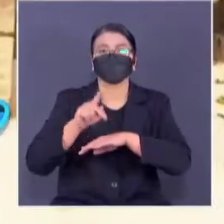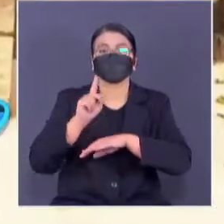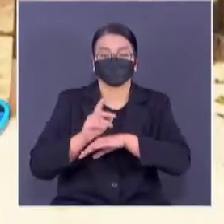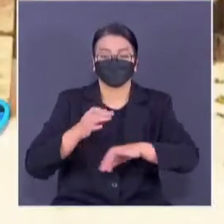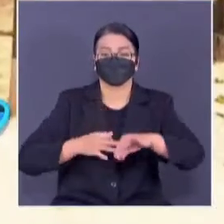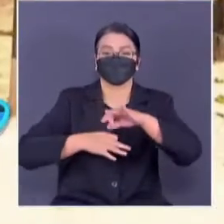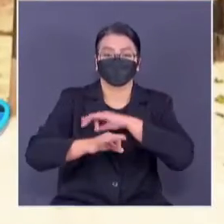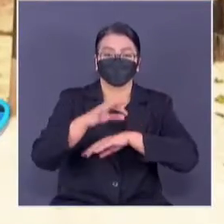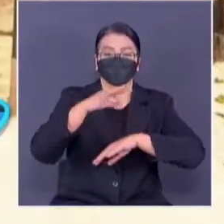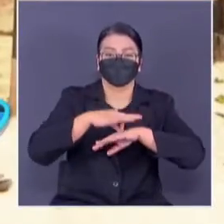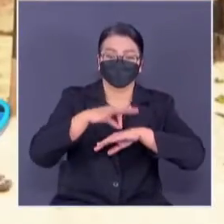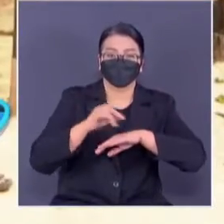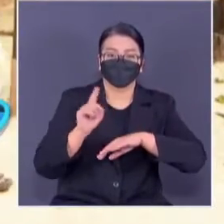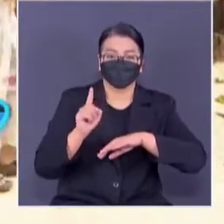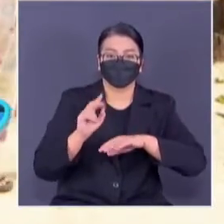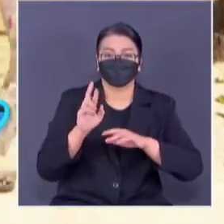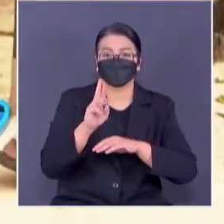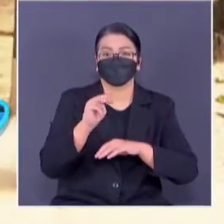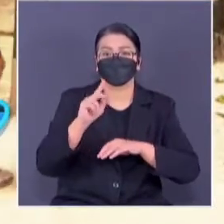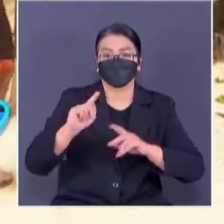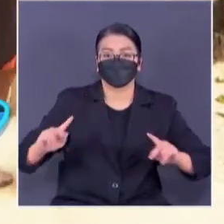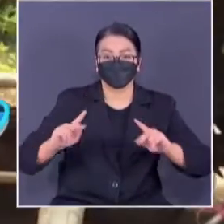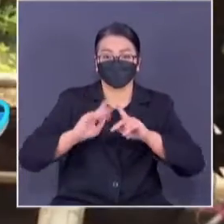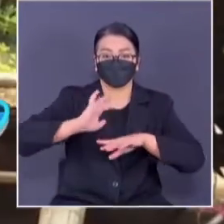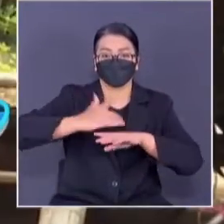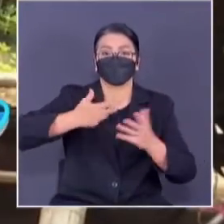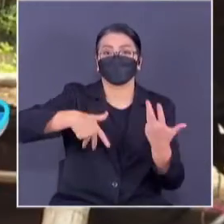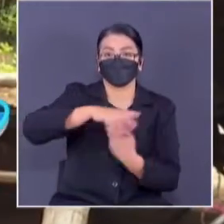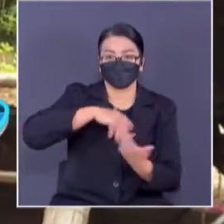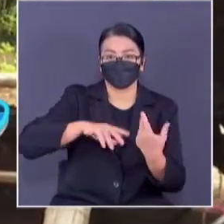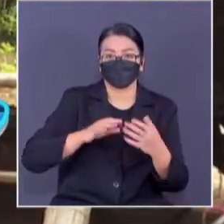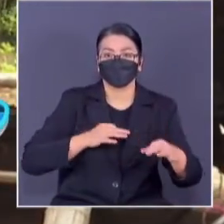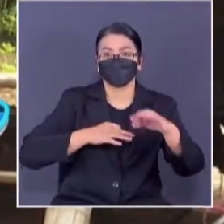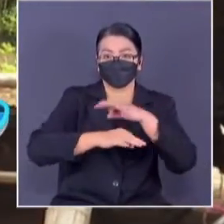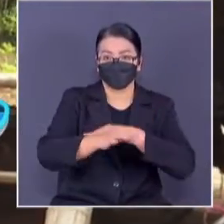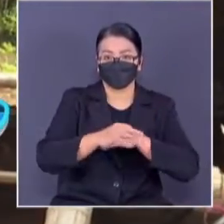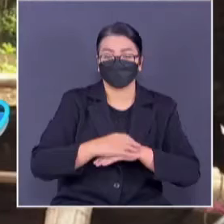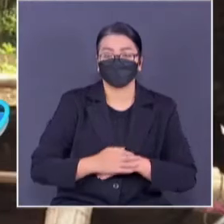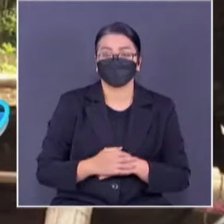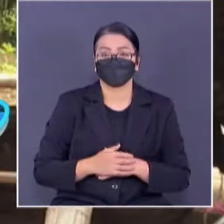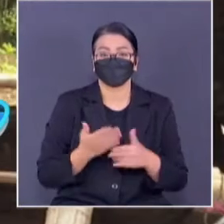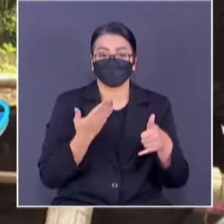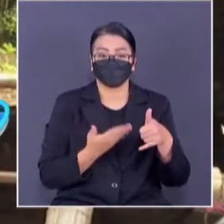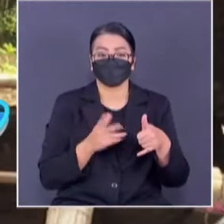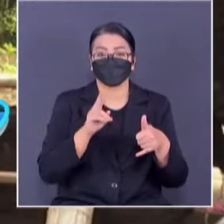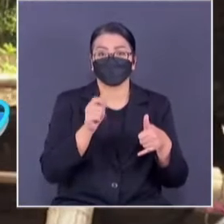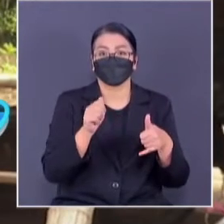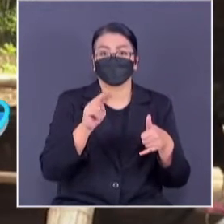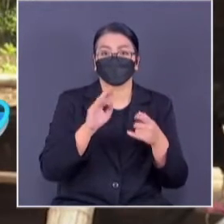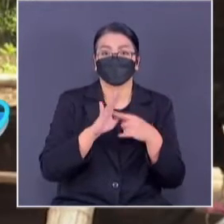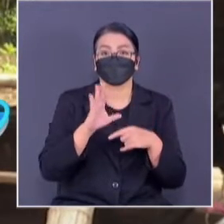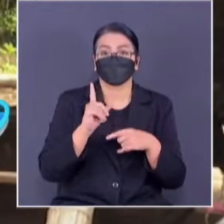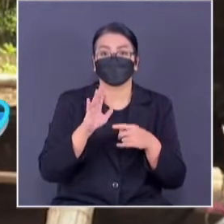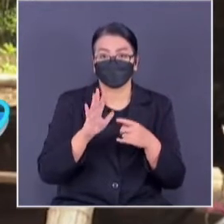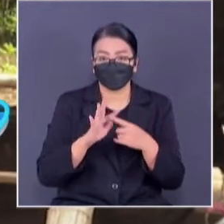ายวราวุธศิลปะอาชารัฐมนตรีว่าการกระทรวงทรัพยากรธรรมชาติและสิ่งแวดล้อมโดยนายอนุชายืนยันนะครับน